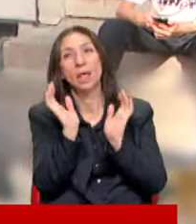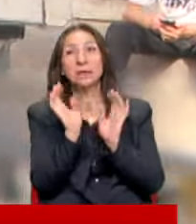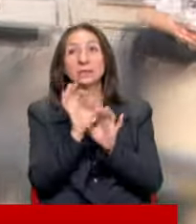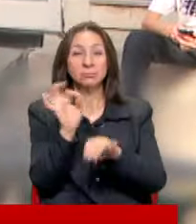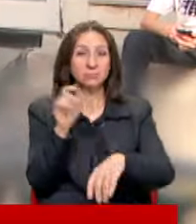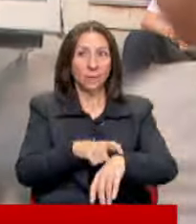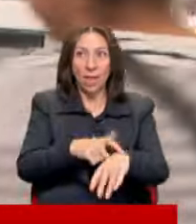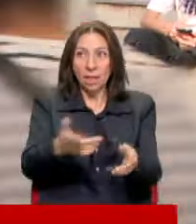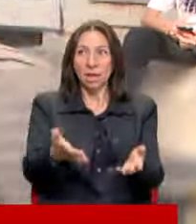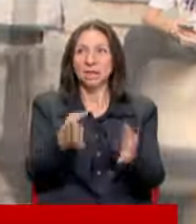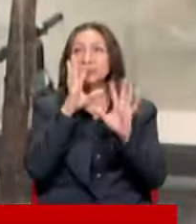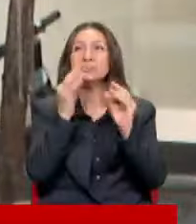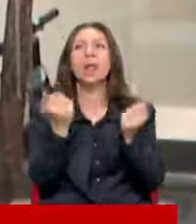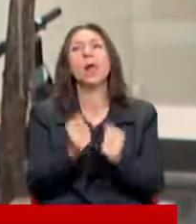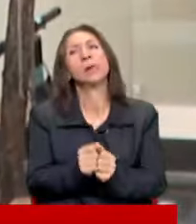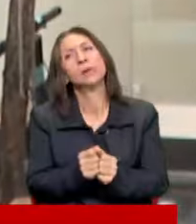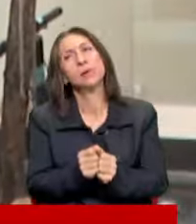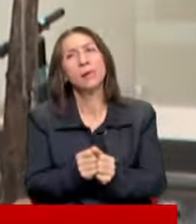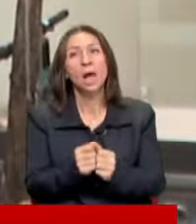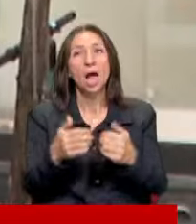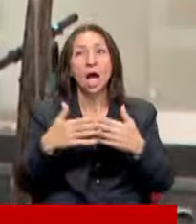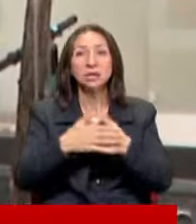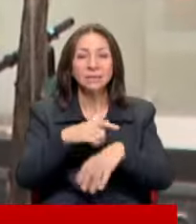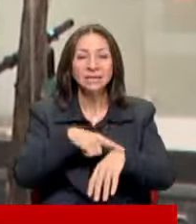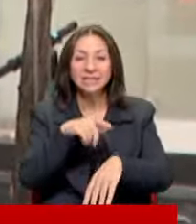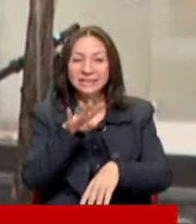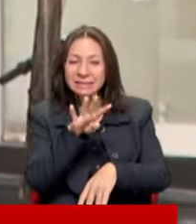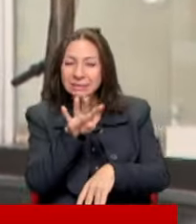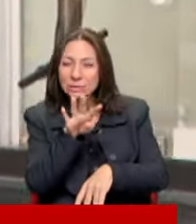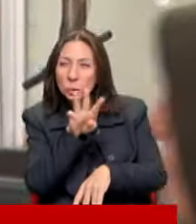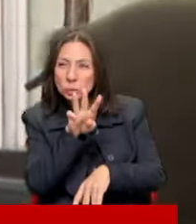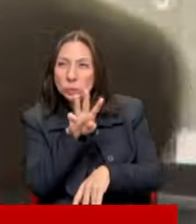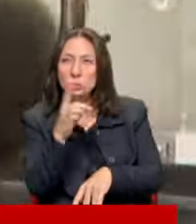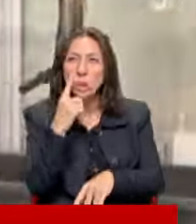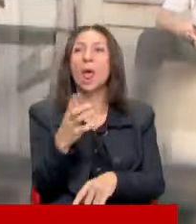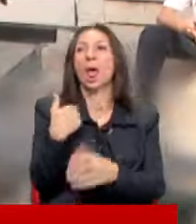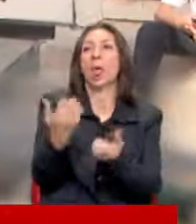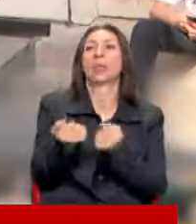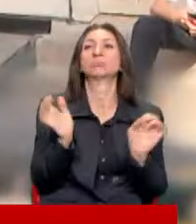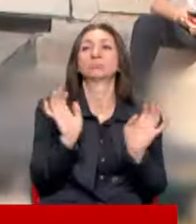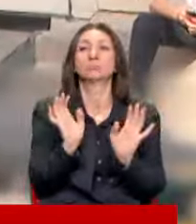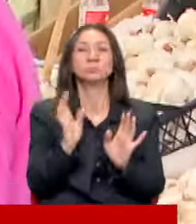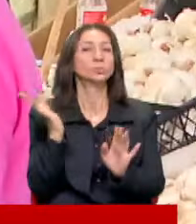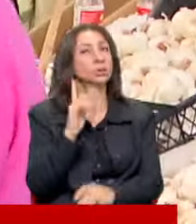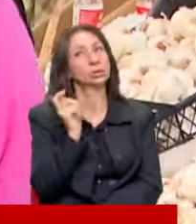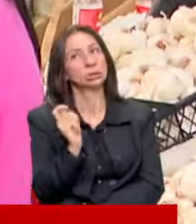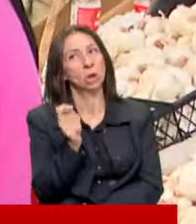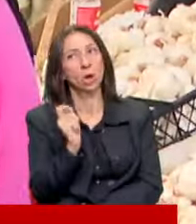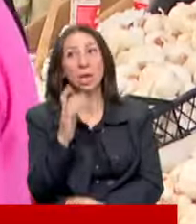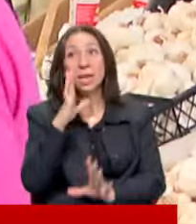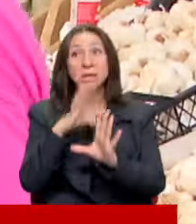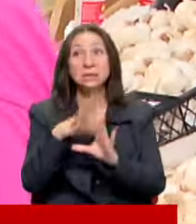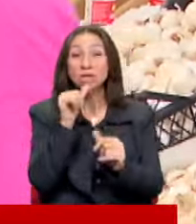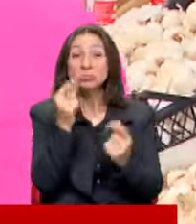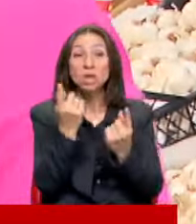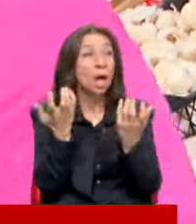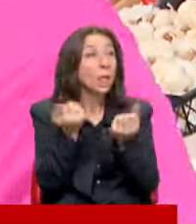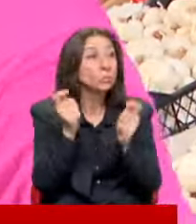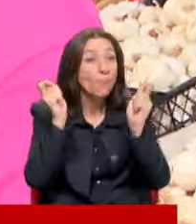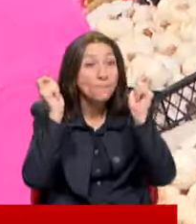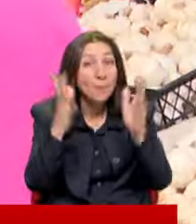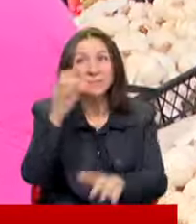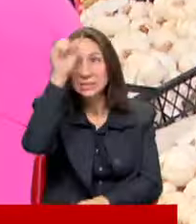zamanı yani kimse alamaz akşamüstü anca 40 liraya 30 liraya düşerse alır millet başka türlü zor insanlar hiçbir şey alamıyor Çok pahalı